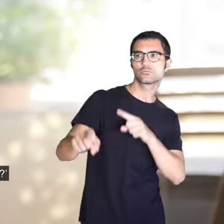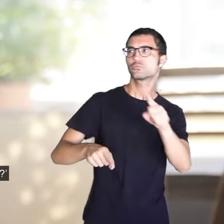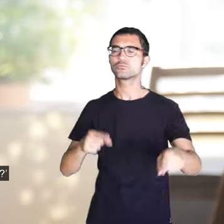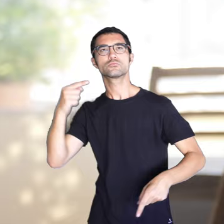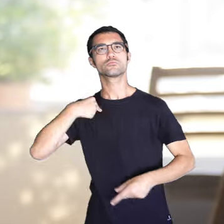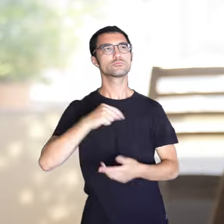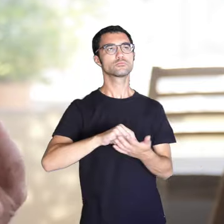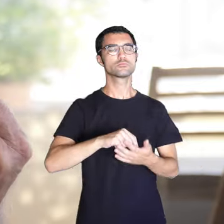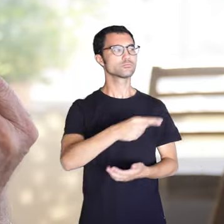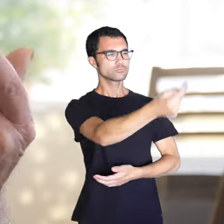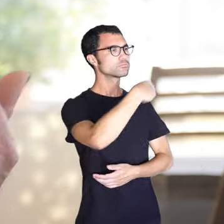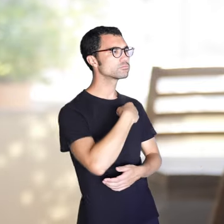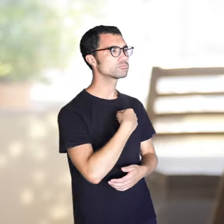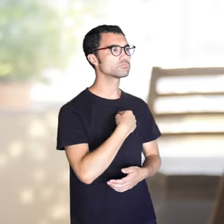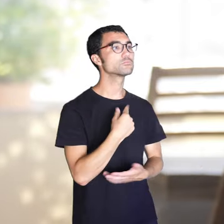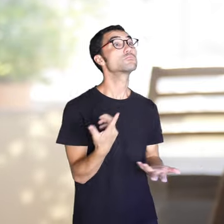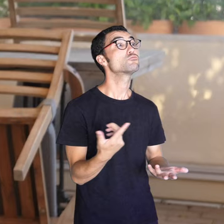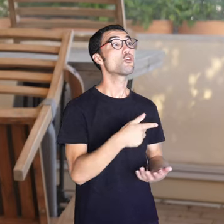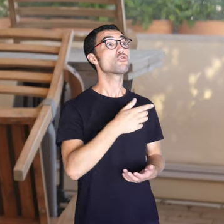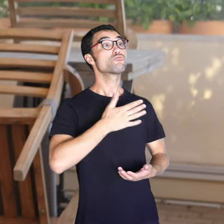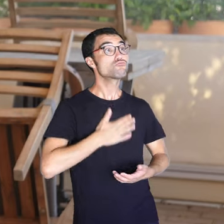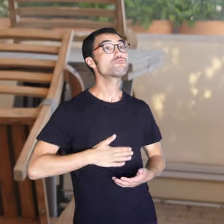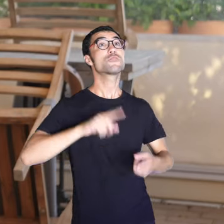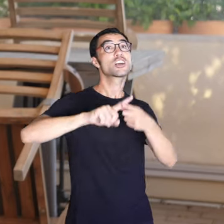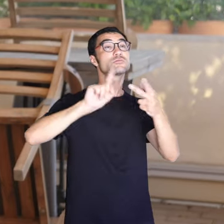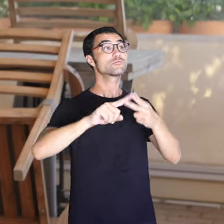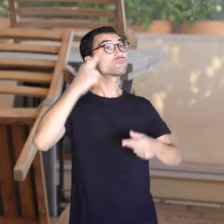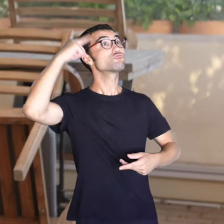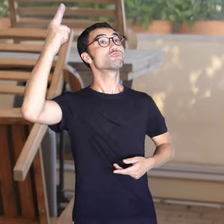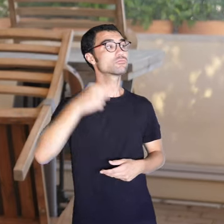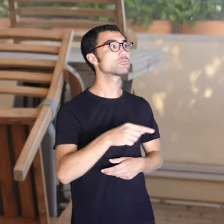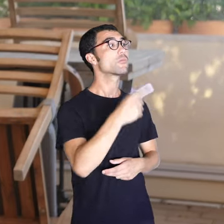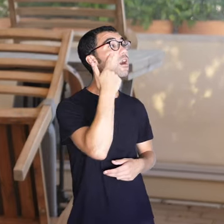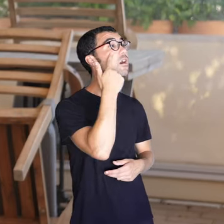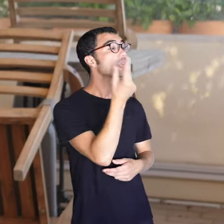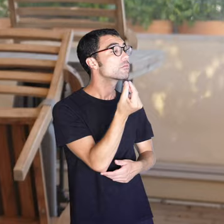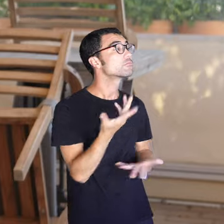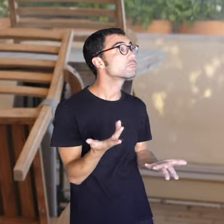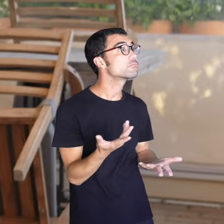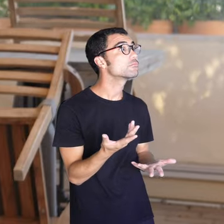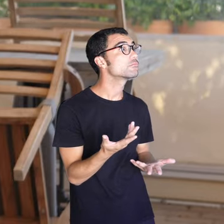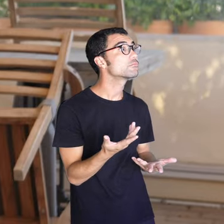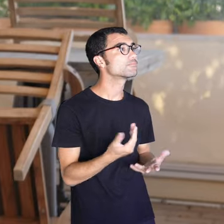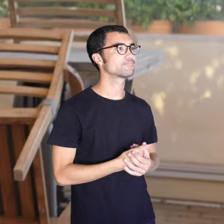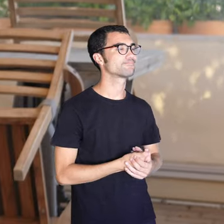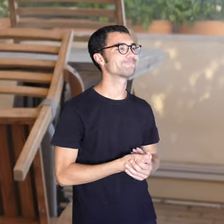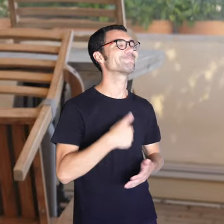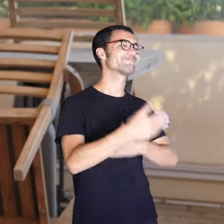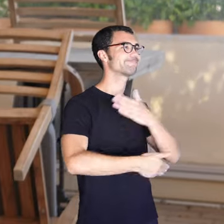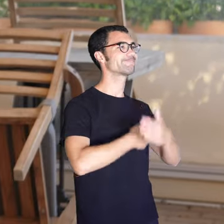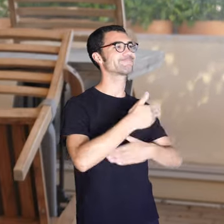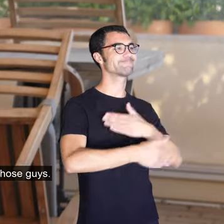això. I jo dic, segons el pressupost. I me demanaren, i van començar a dur